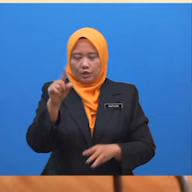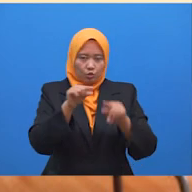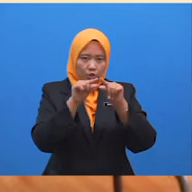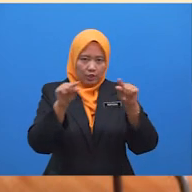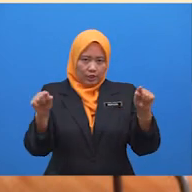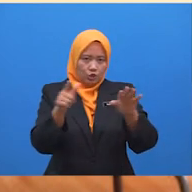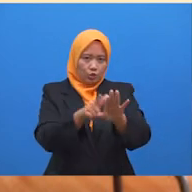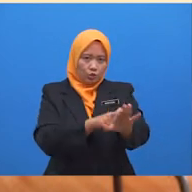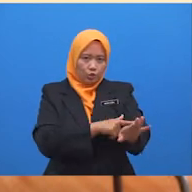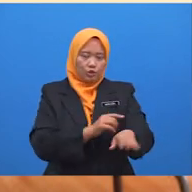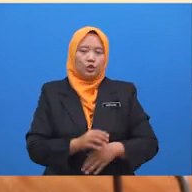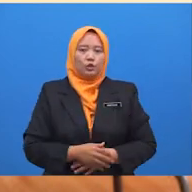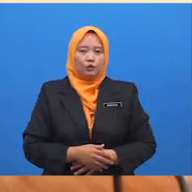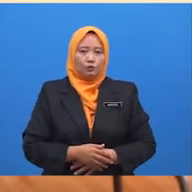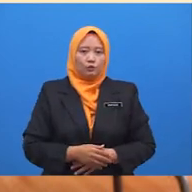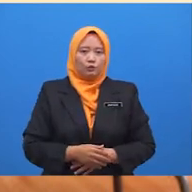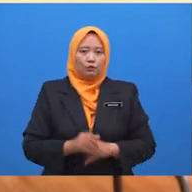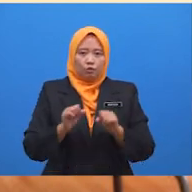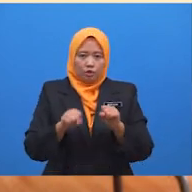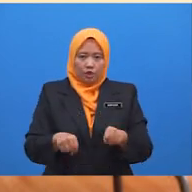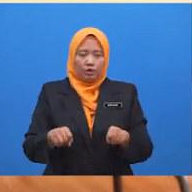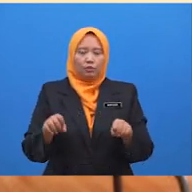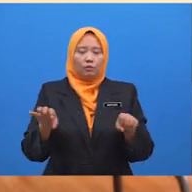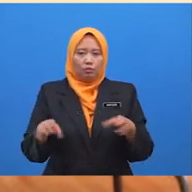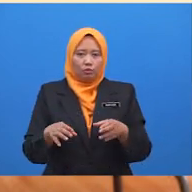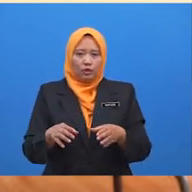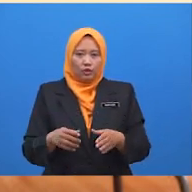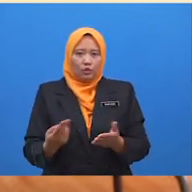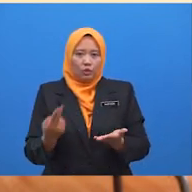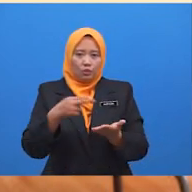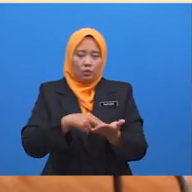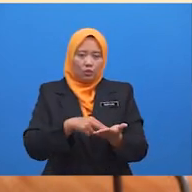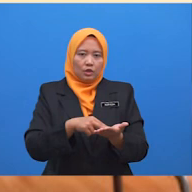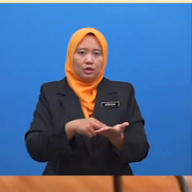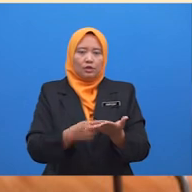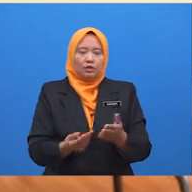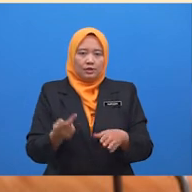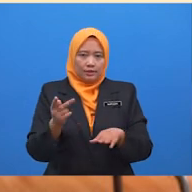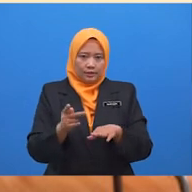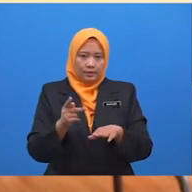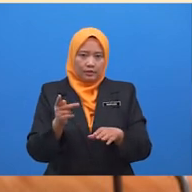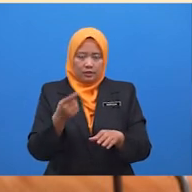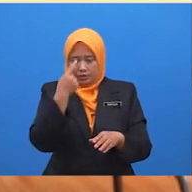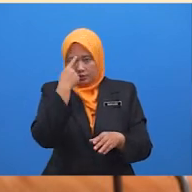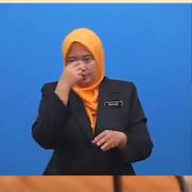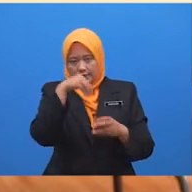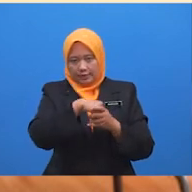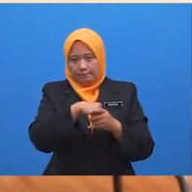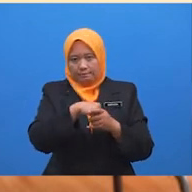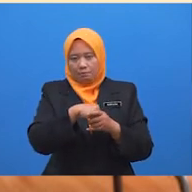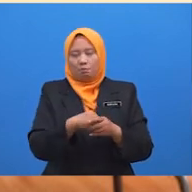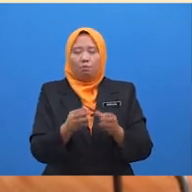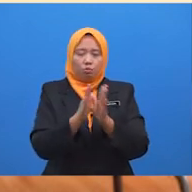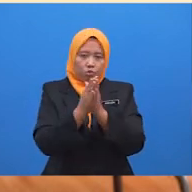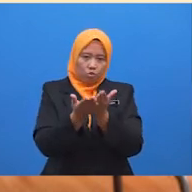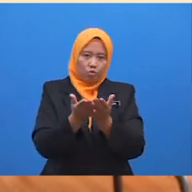kaji dan latihan pengukuhan dengan menjawab soalan-soalan dari buku-buku ulang kaji